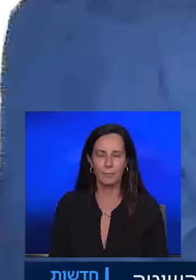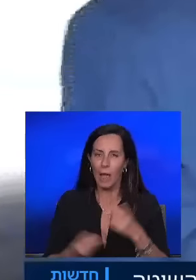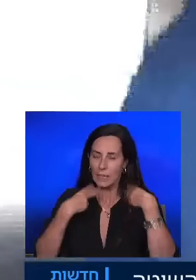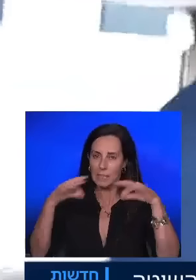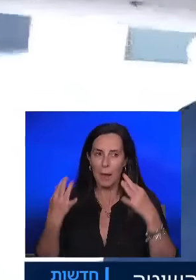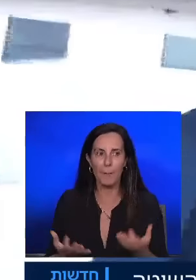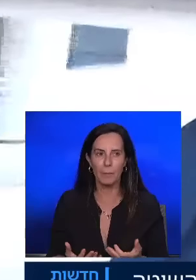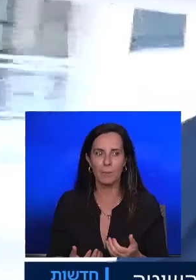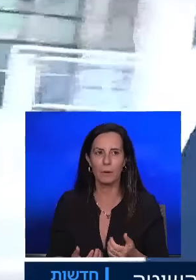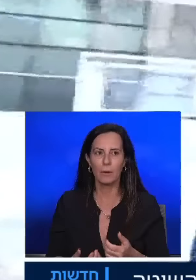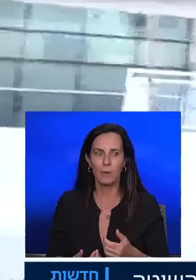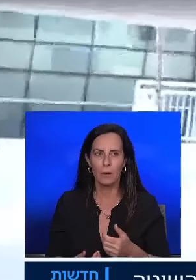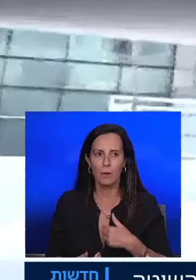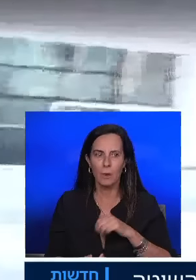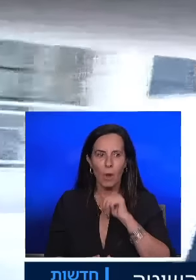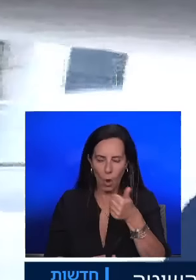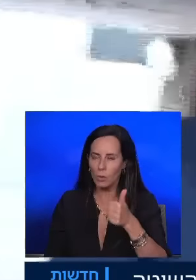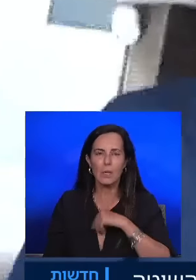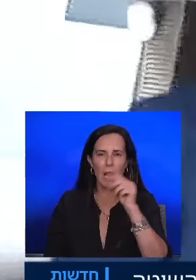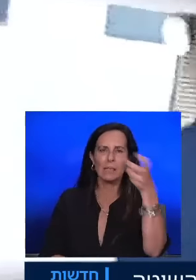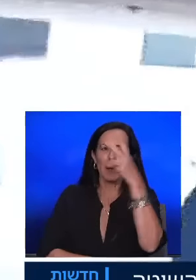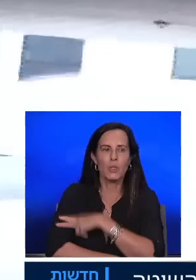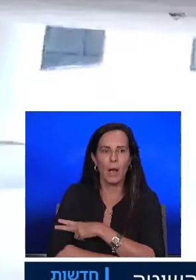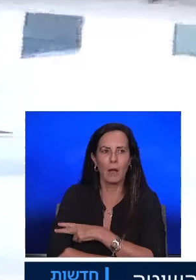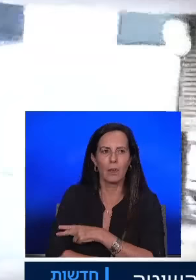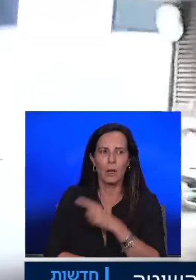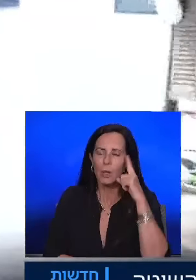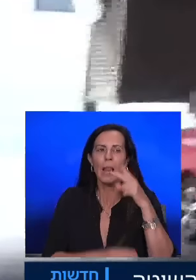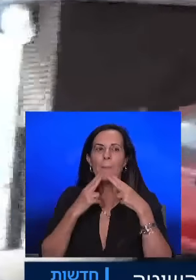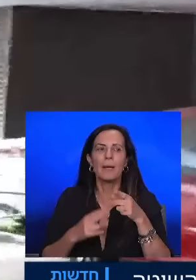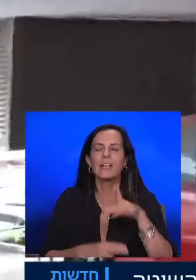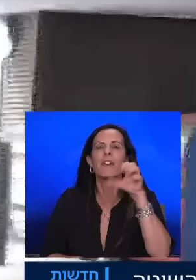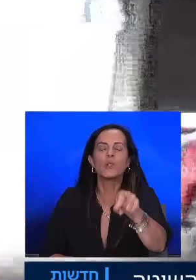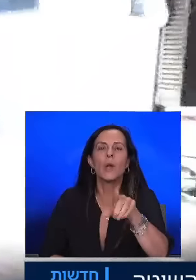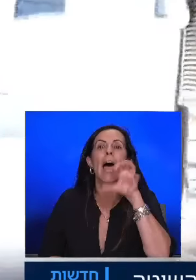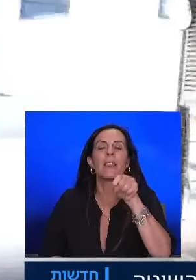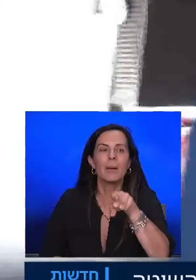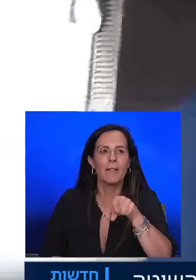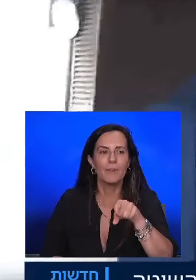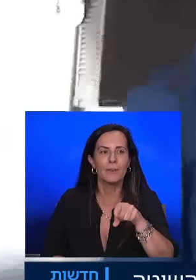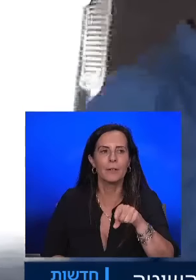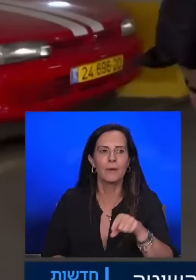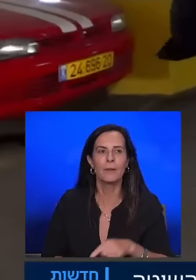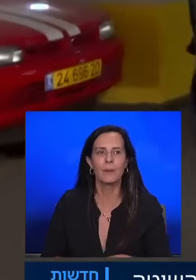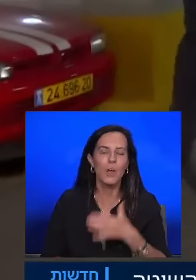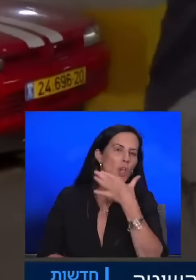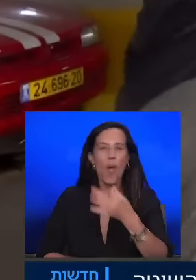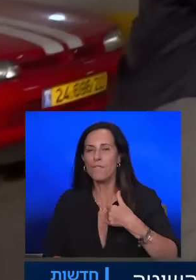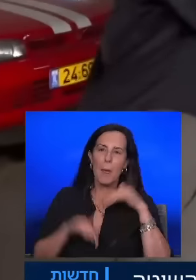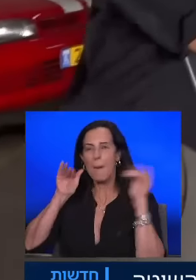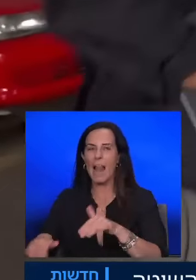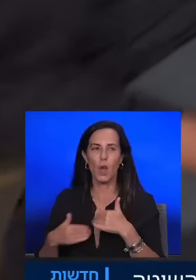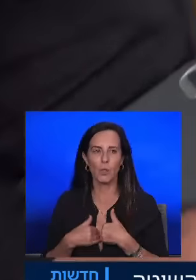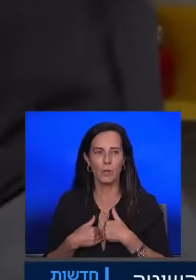אתה רוצה לדבר ברגוע, לא רוצה להגיד את המשטרה. אתה יודע למה אתה מגיב ככה, מישל? כי נתפסת. זה למה, מישל. כן, כן, מישל, כן.